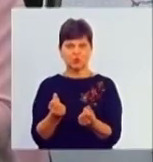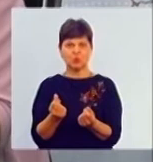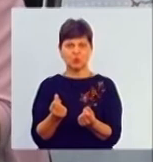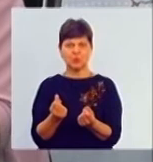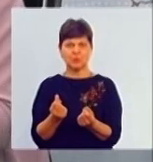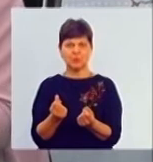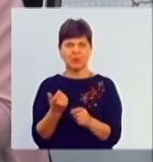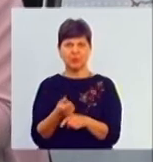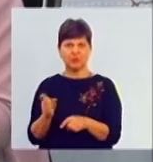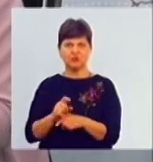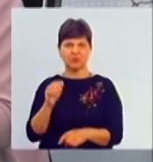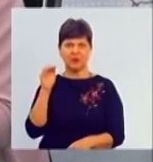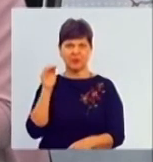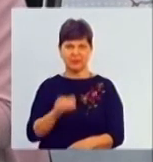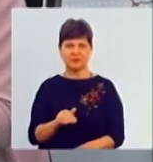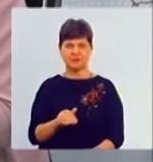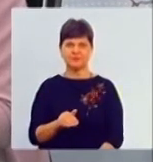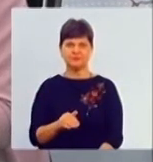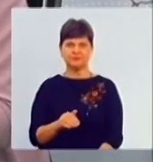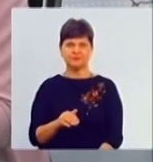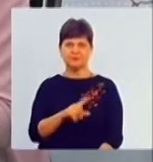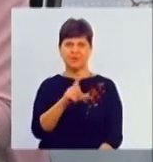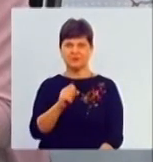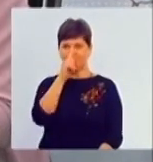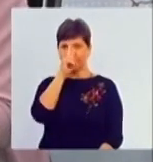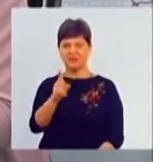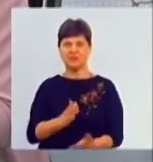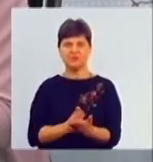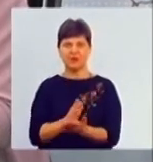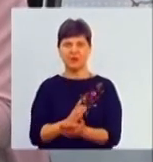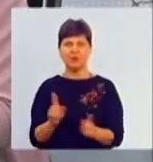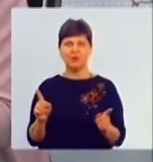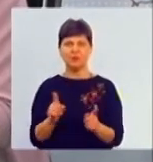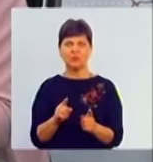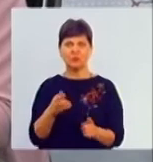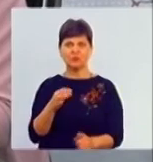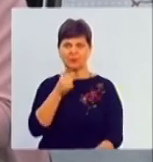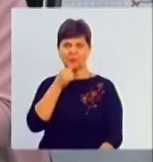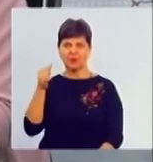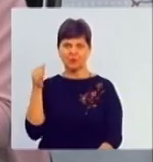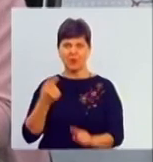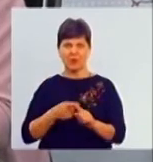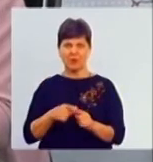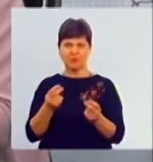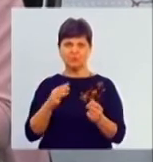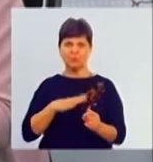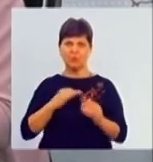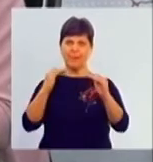1000 за один місяць стажу. Тому ще в минулому році ця сума була набагато